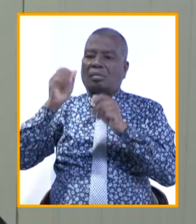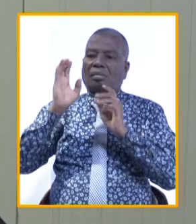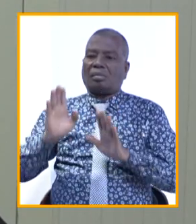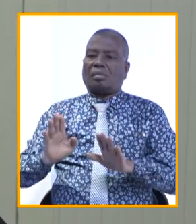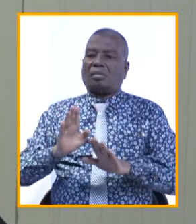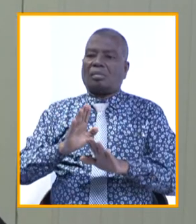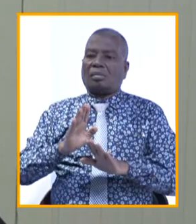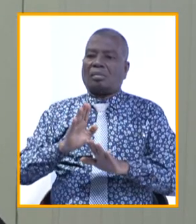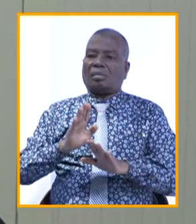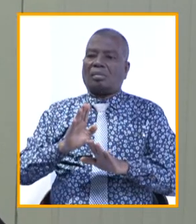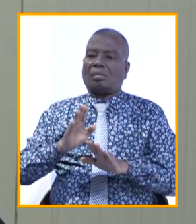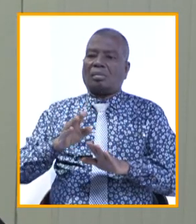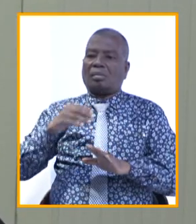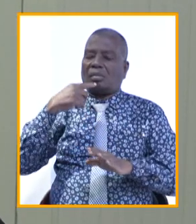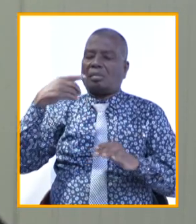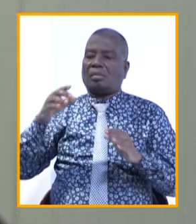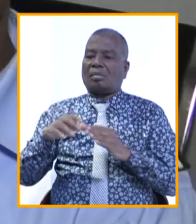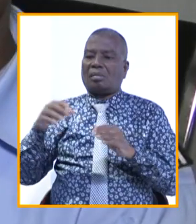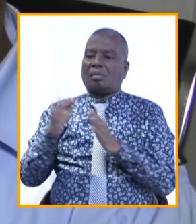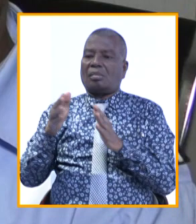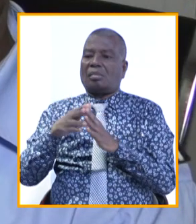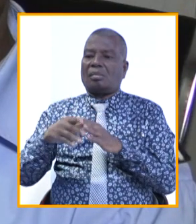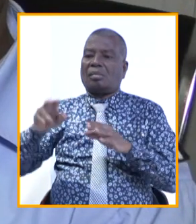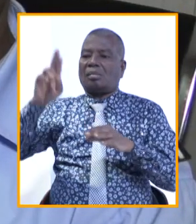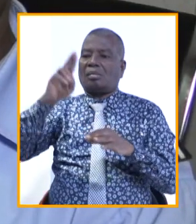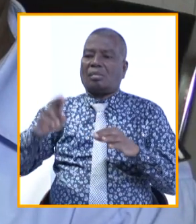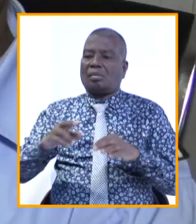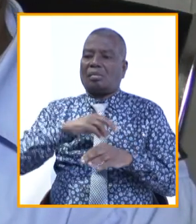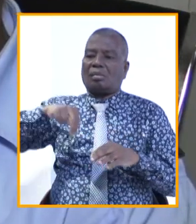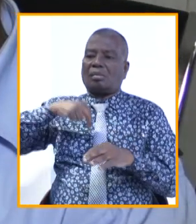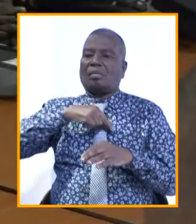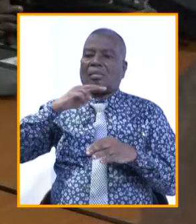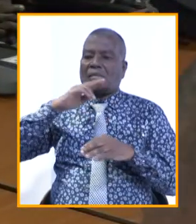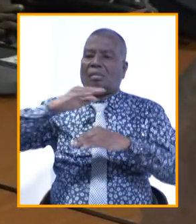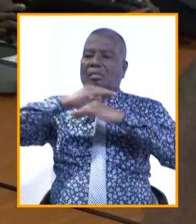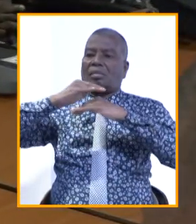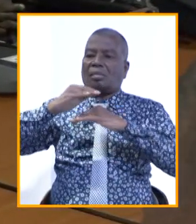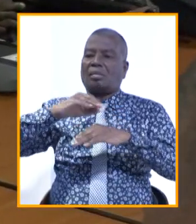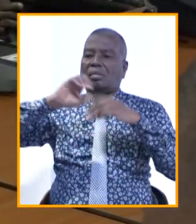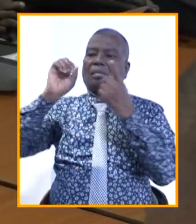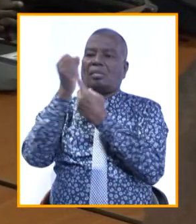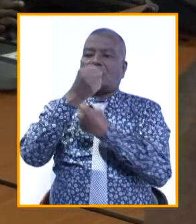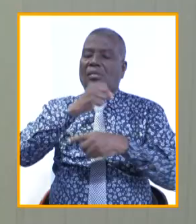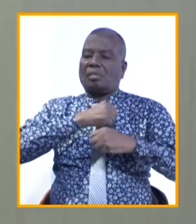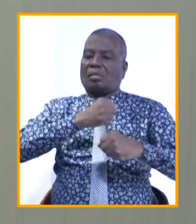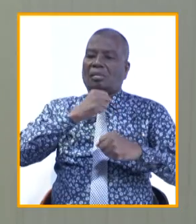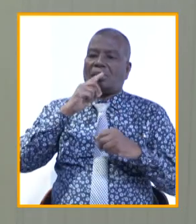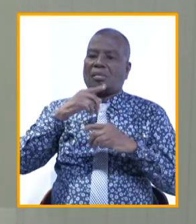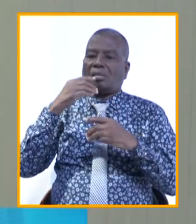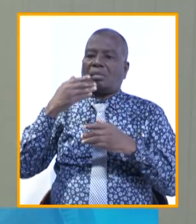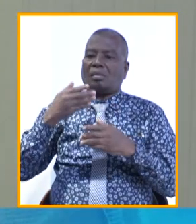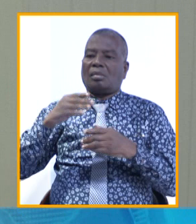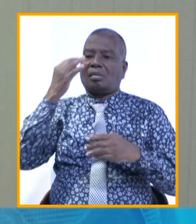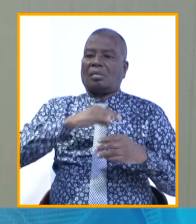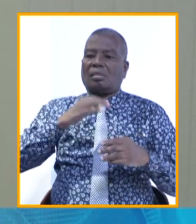Youssouf Kouyati, se félicite des résultats enregistrés par ces hommes. Nous sommes très satisfaits. La situation sécuritaire est contenue. À la